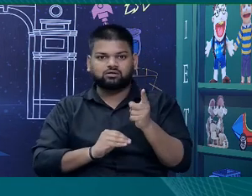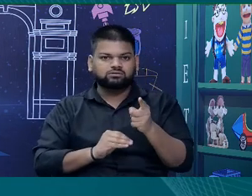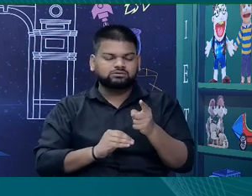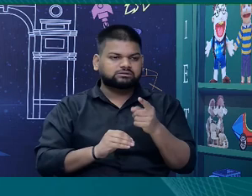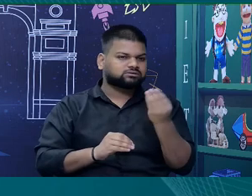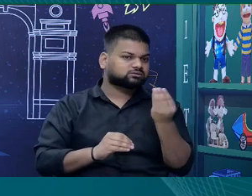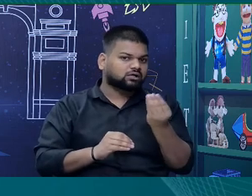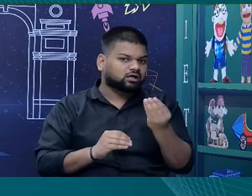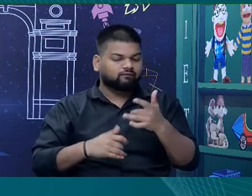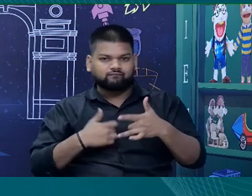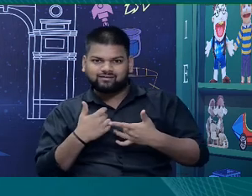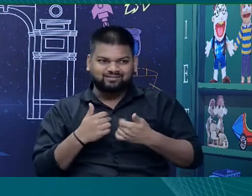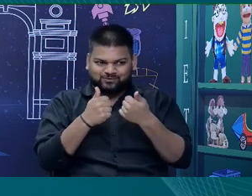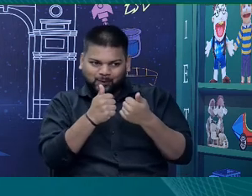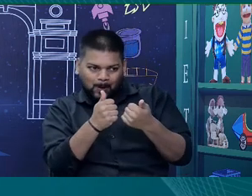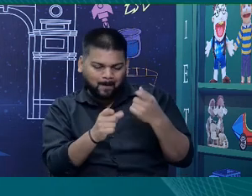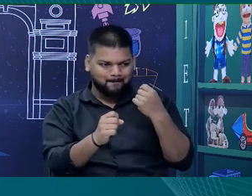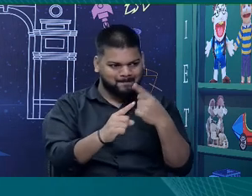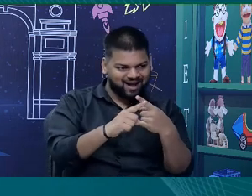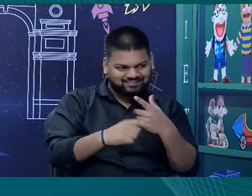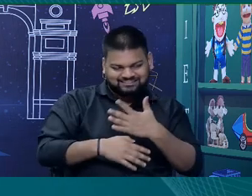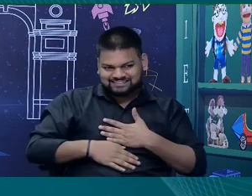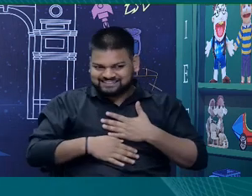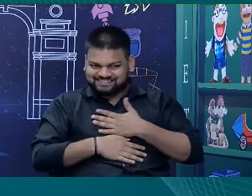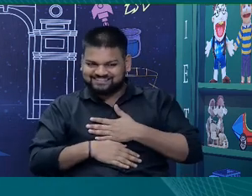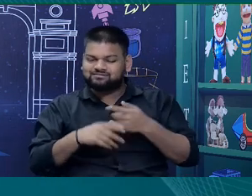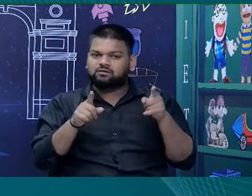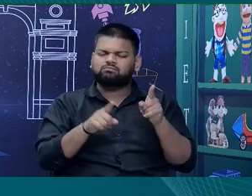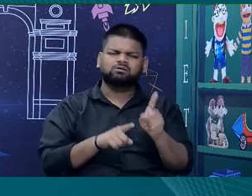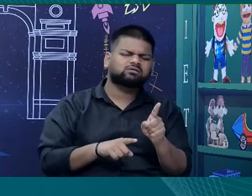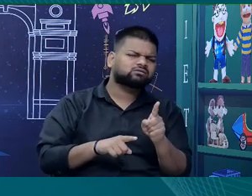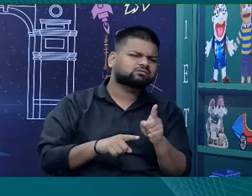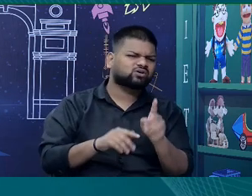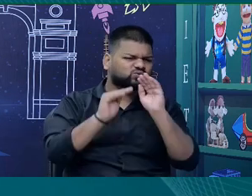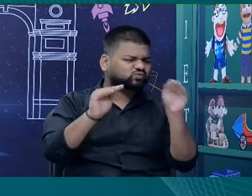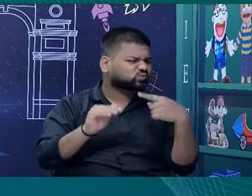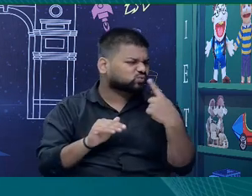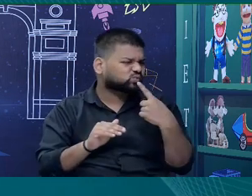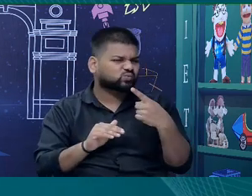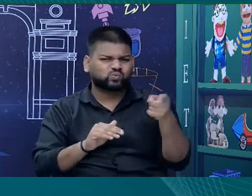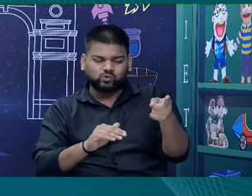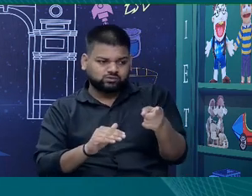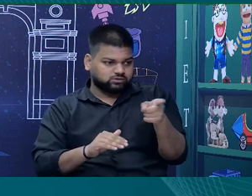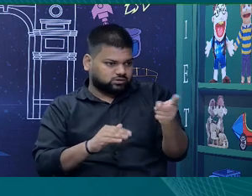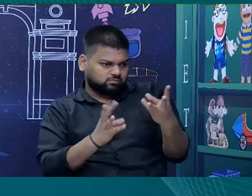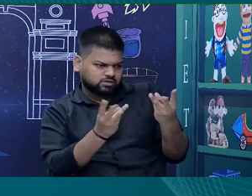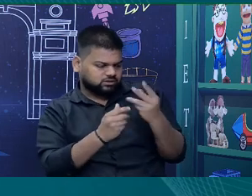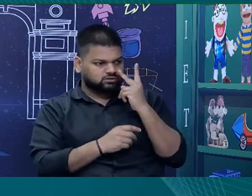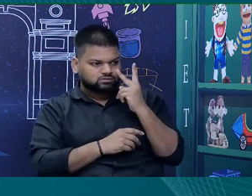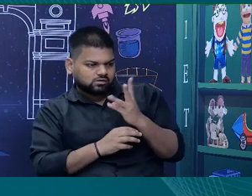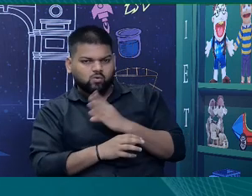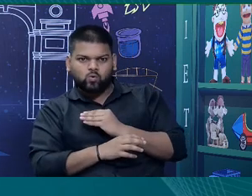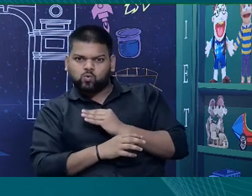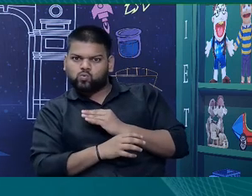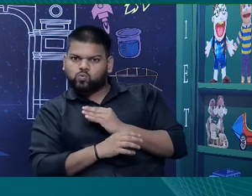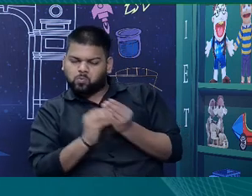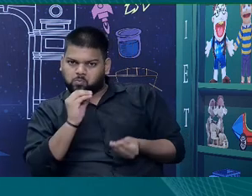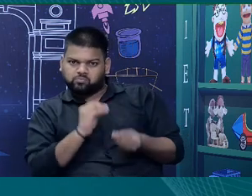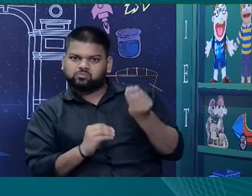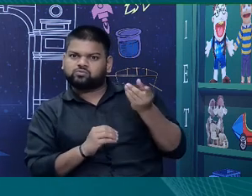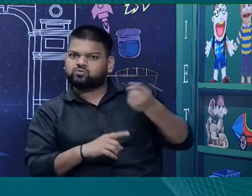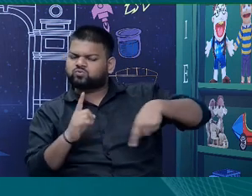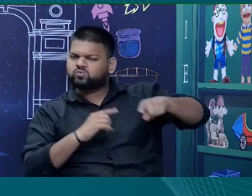आनंद आता है मैं पढ़ने या करने में सॉल्व करने में लेकिन कुछ ऐसे बच्चे होते हैं जिनको बहुत हो गया होता है मैथ्स का फोबिया होता है डरते हैं उनको